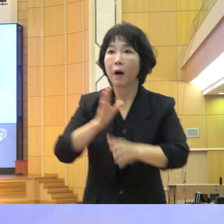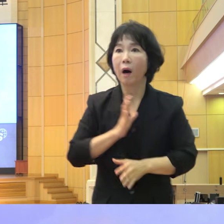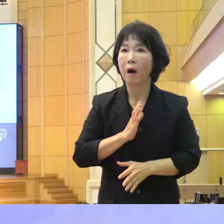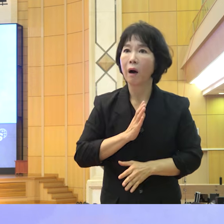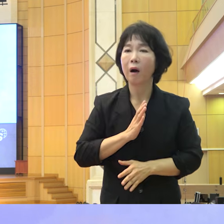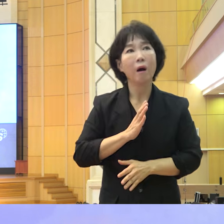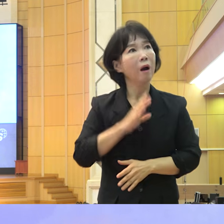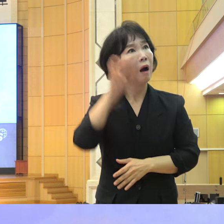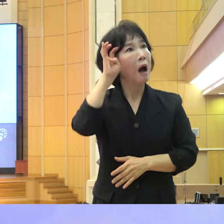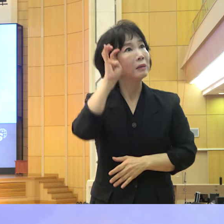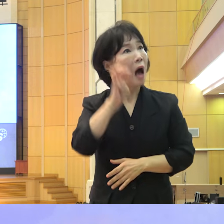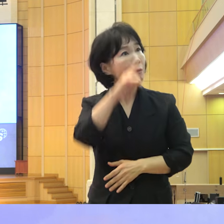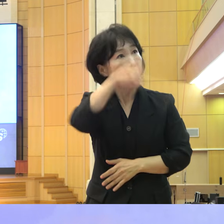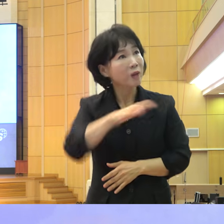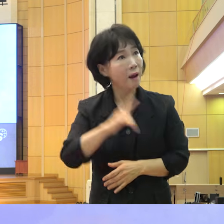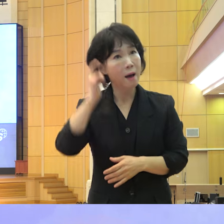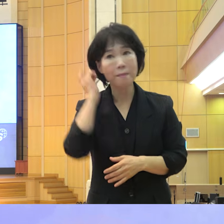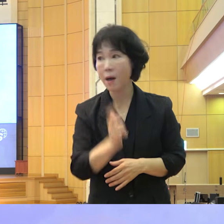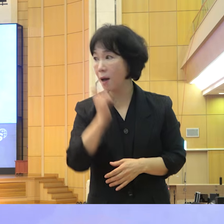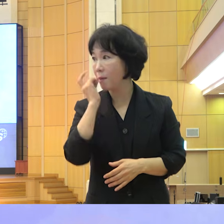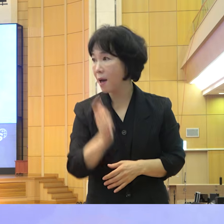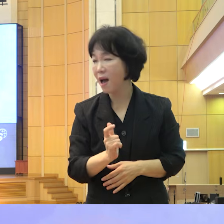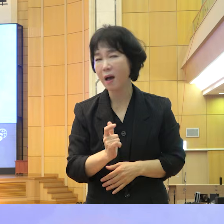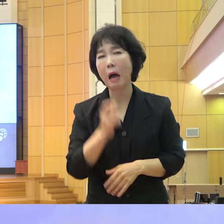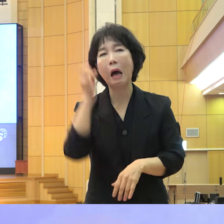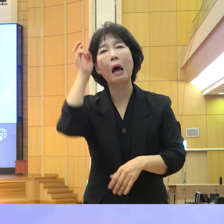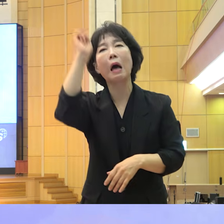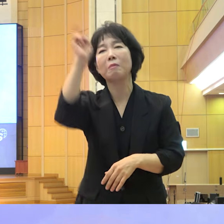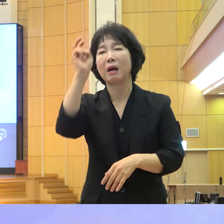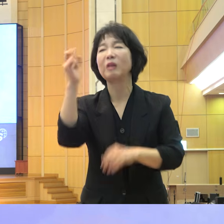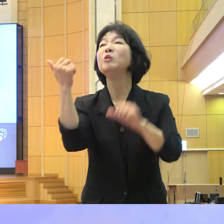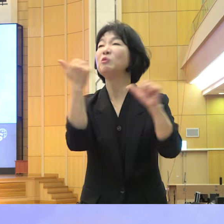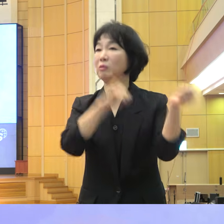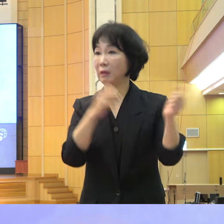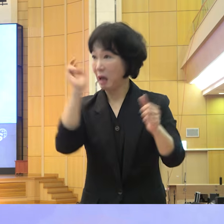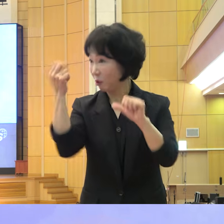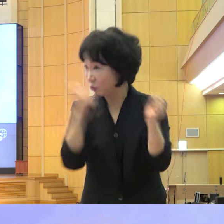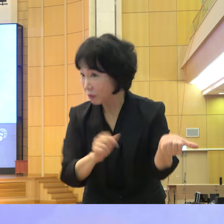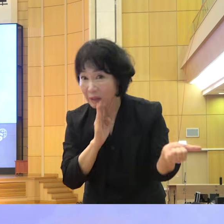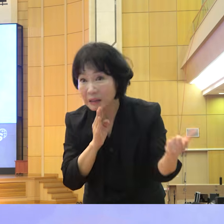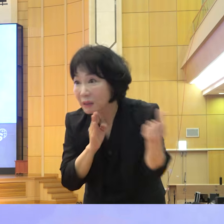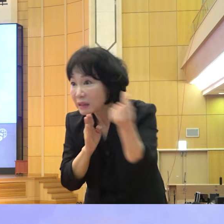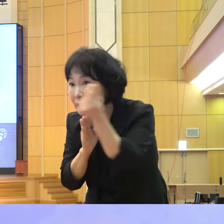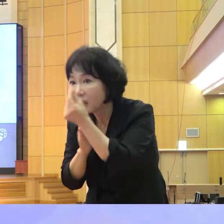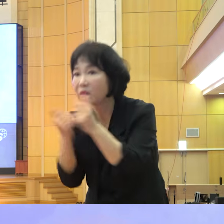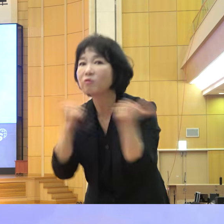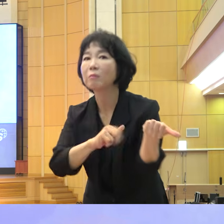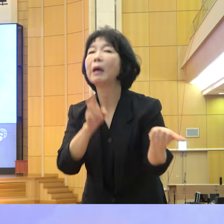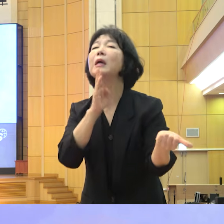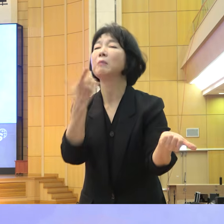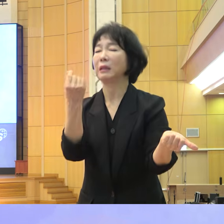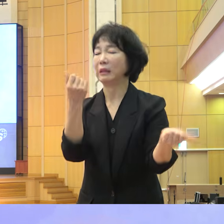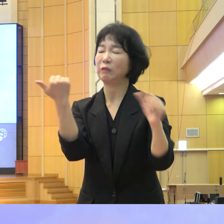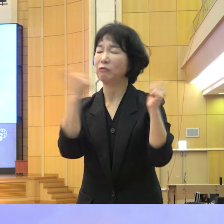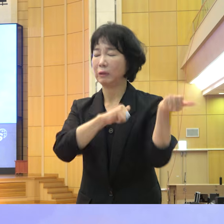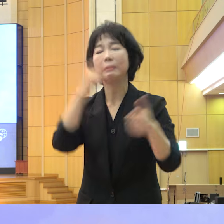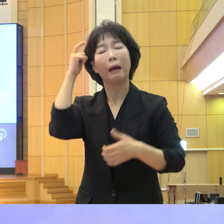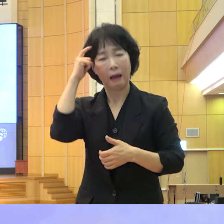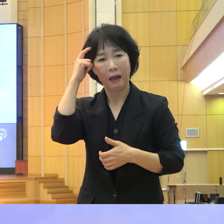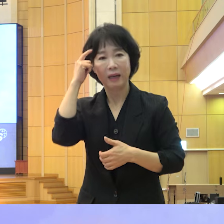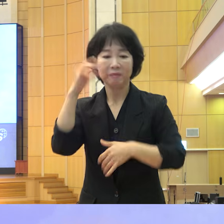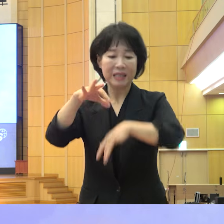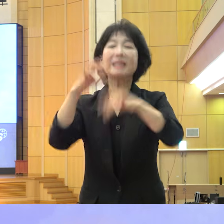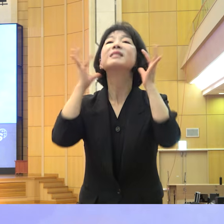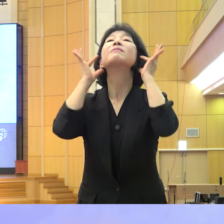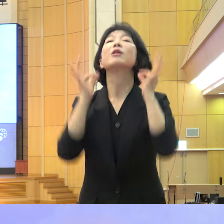거의 40이 다 됐는데도 내려오지 않은 거 보니까 이제 죽었을 거다. 그러니 금고리 빼, 귀걸이